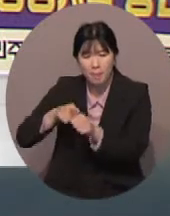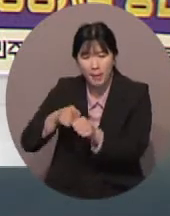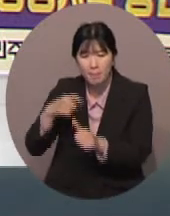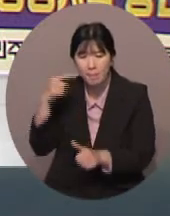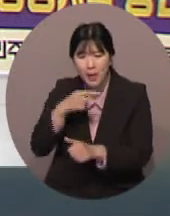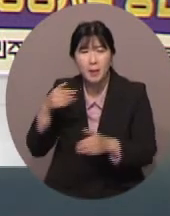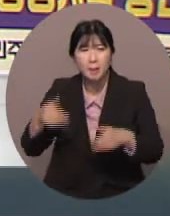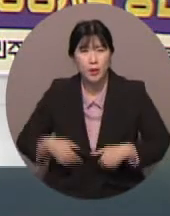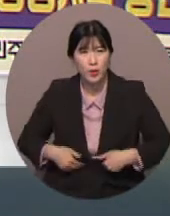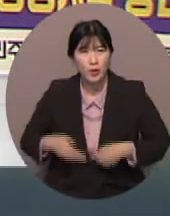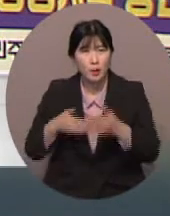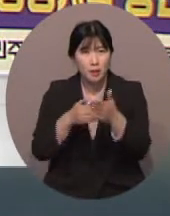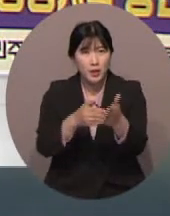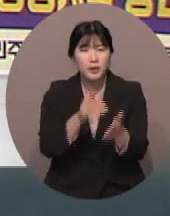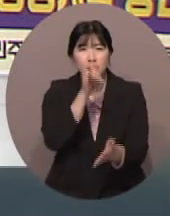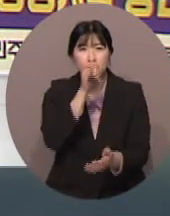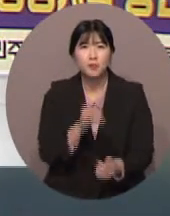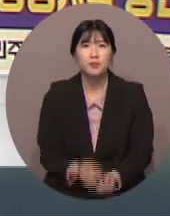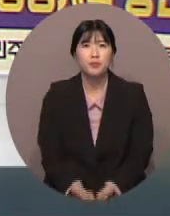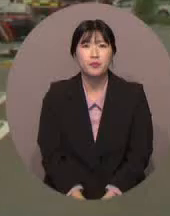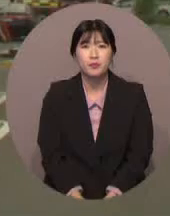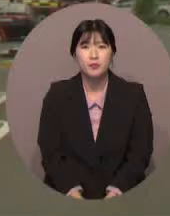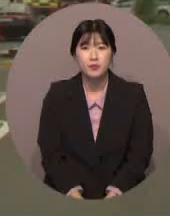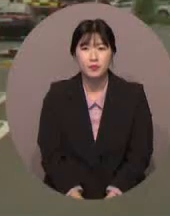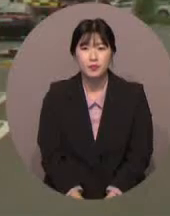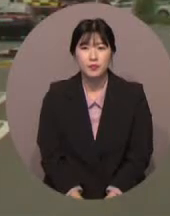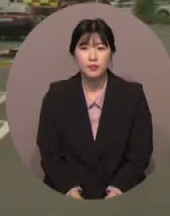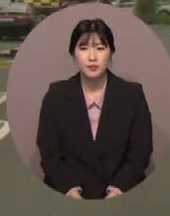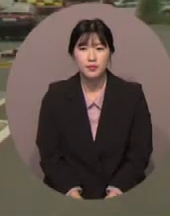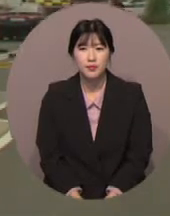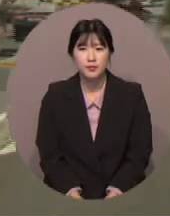수사를 촉구하고 나섰습니다 유릉성 기자입니다